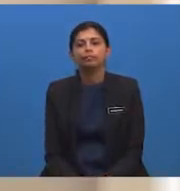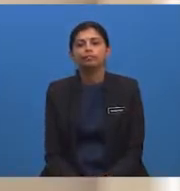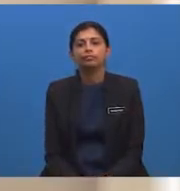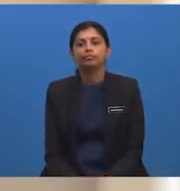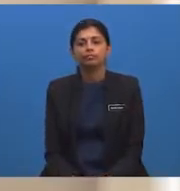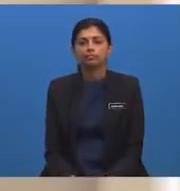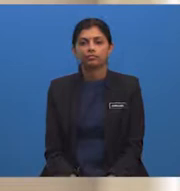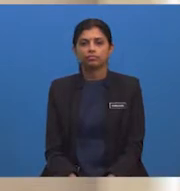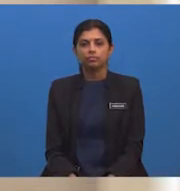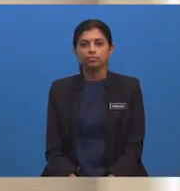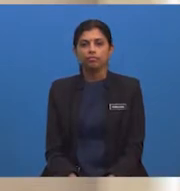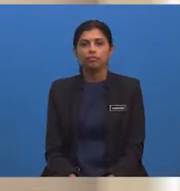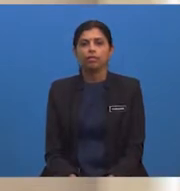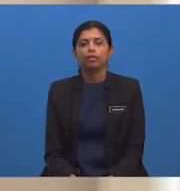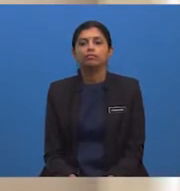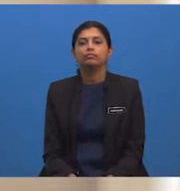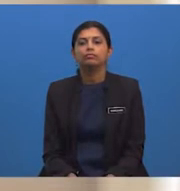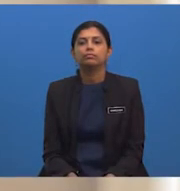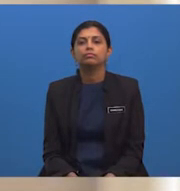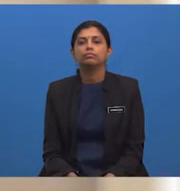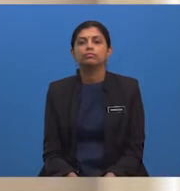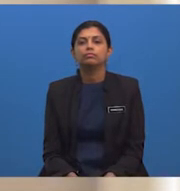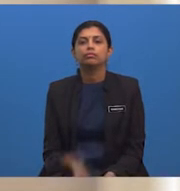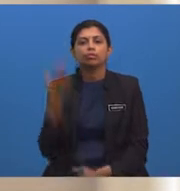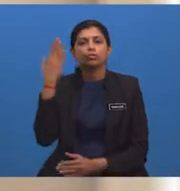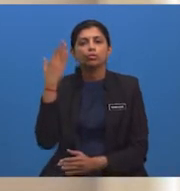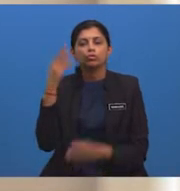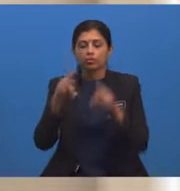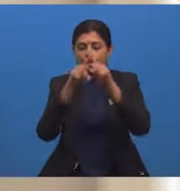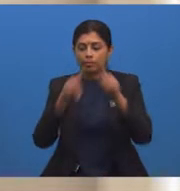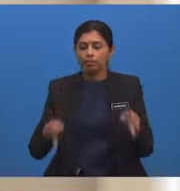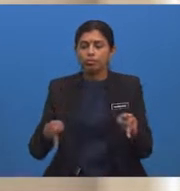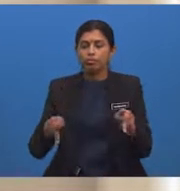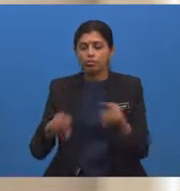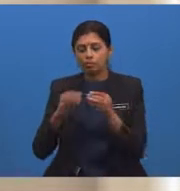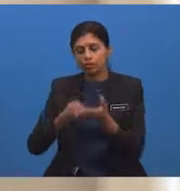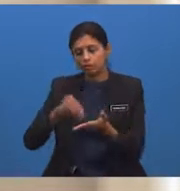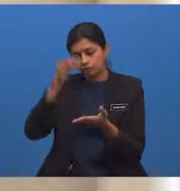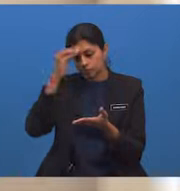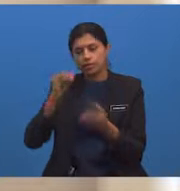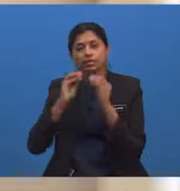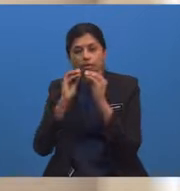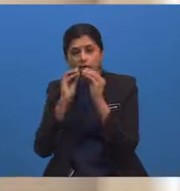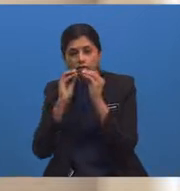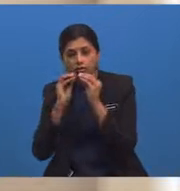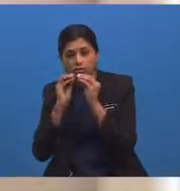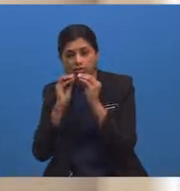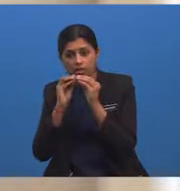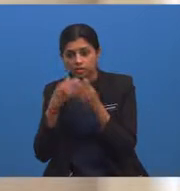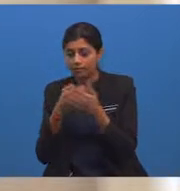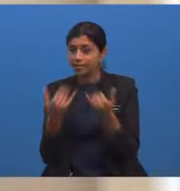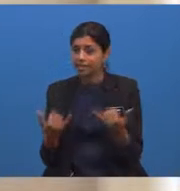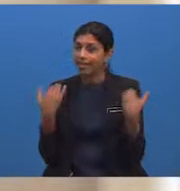sistem pendidikan Islam melalui institusi pondok atau madrasah merupakan warisan yang